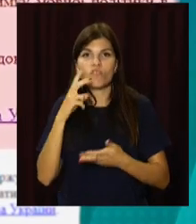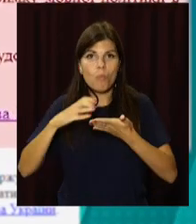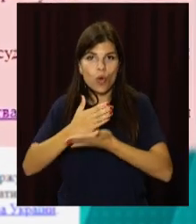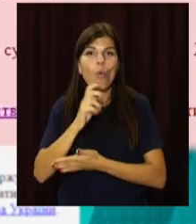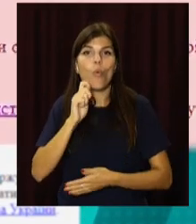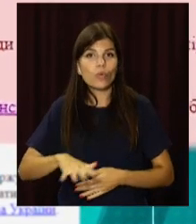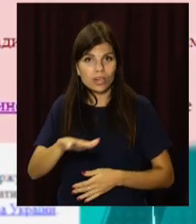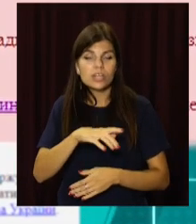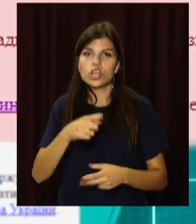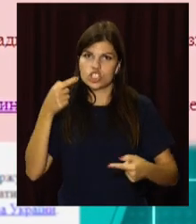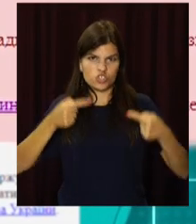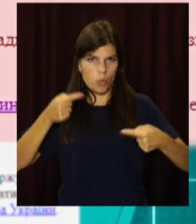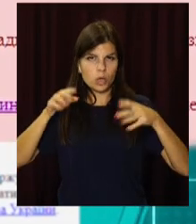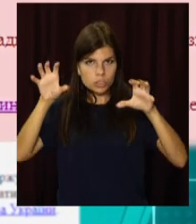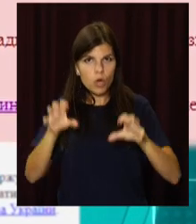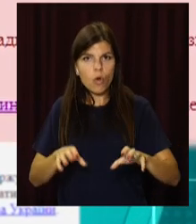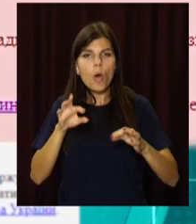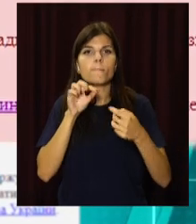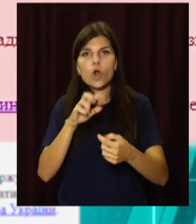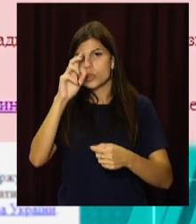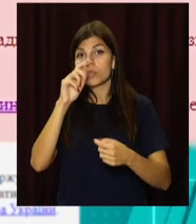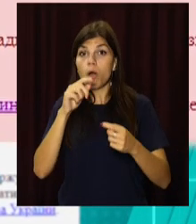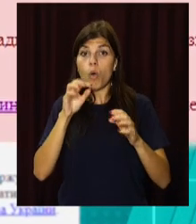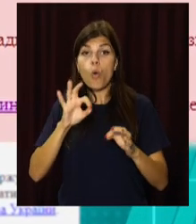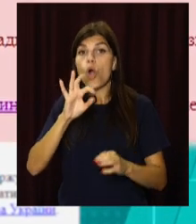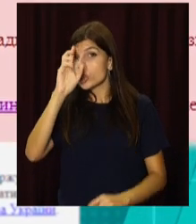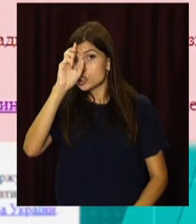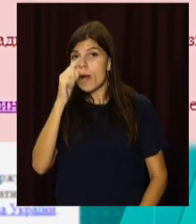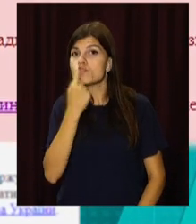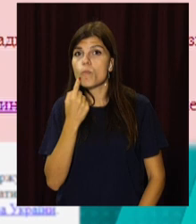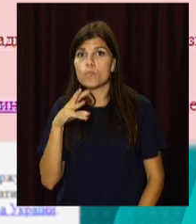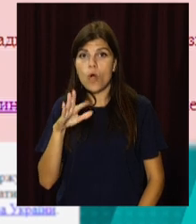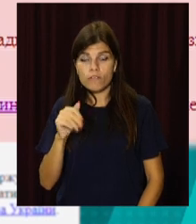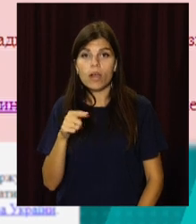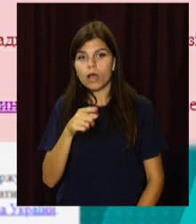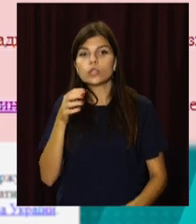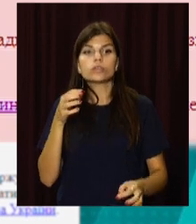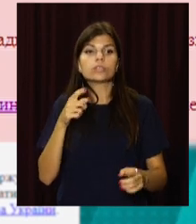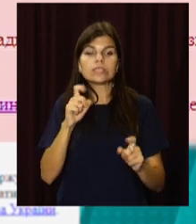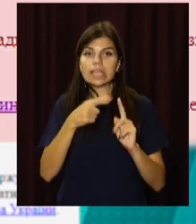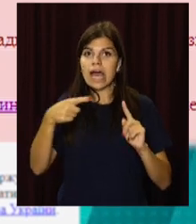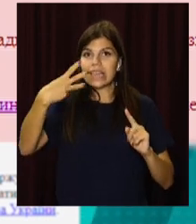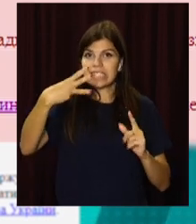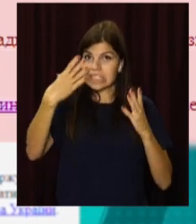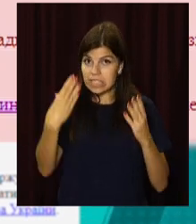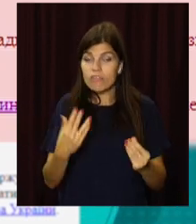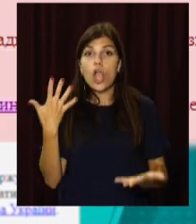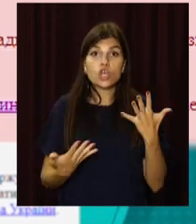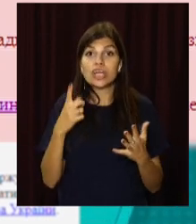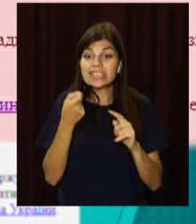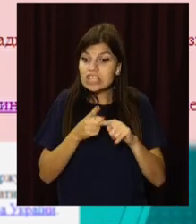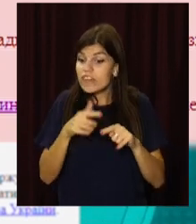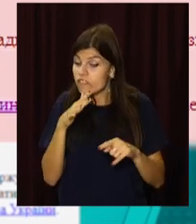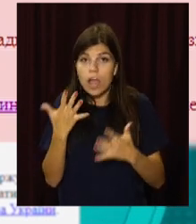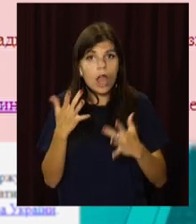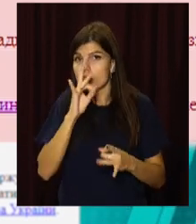політики в Україні суперечить законодавству про державну мову. Судове рішення набере чинності за 30 днів, якщо за цей